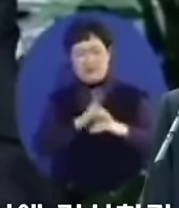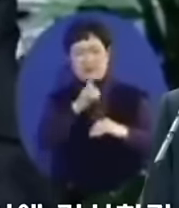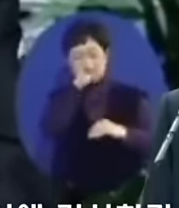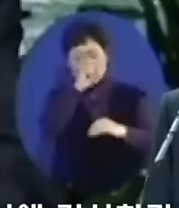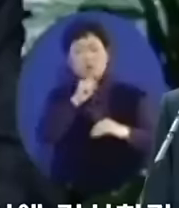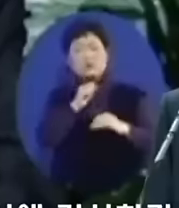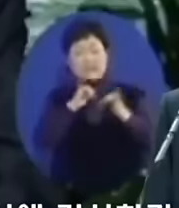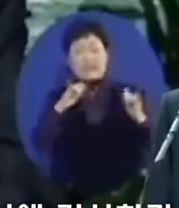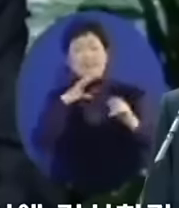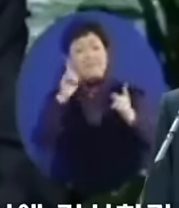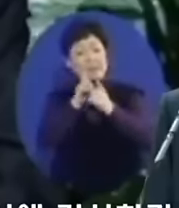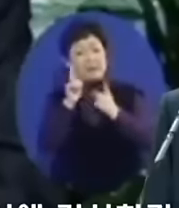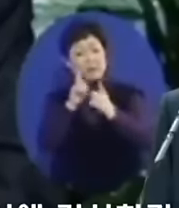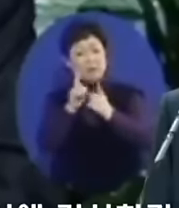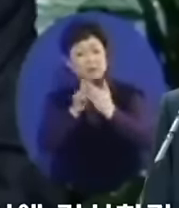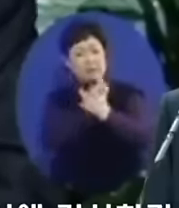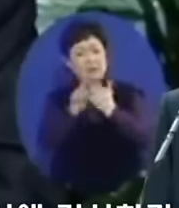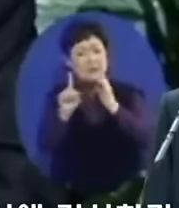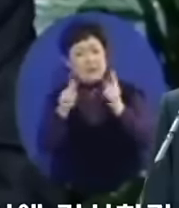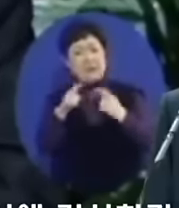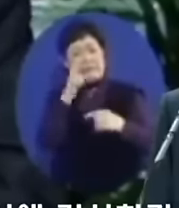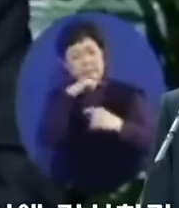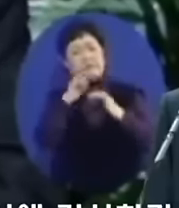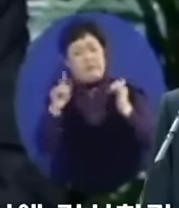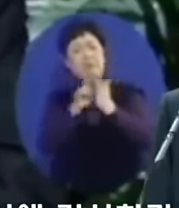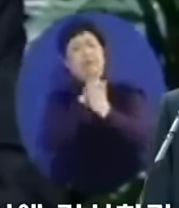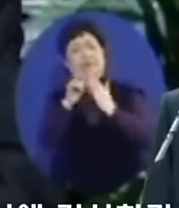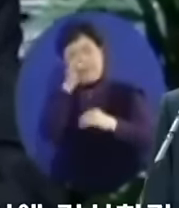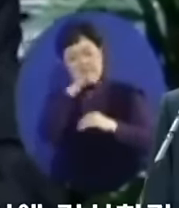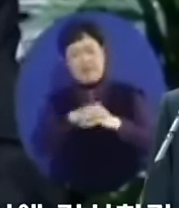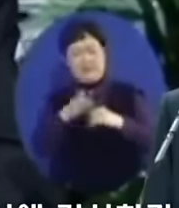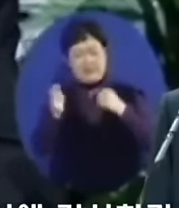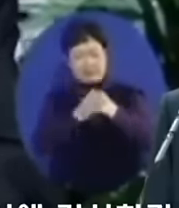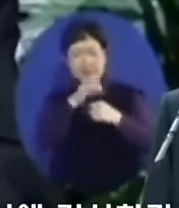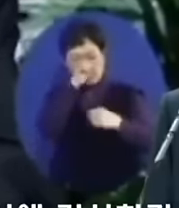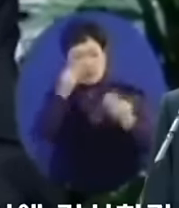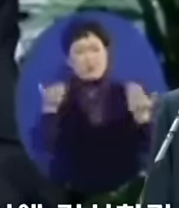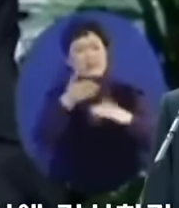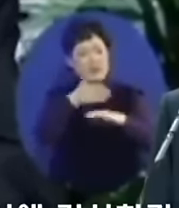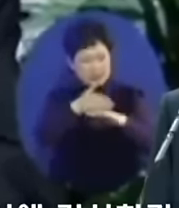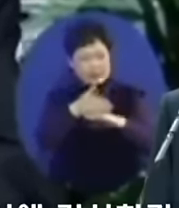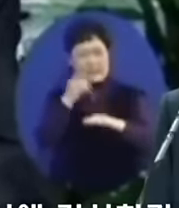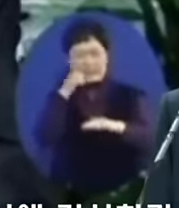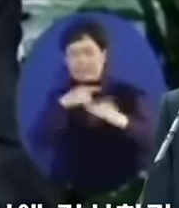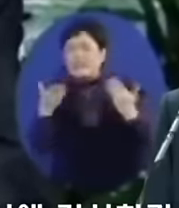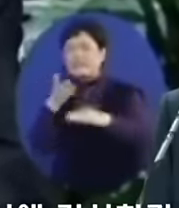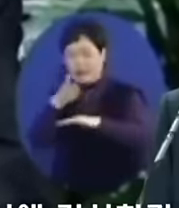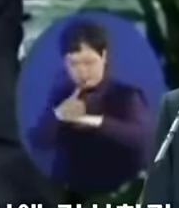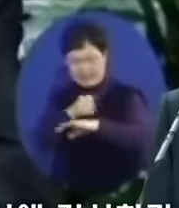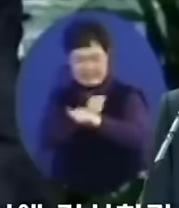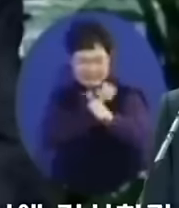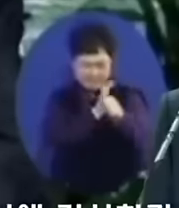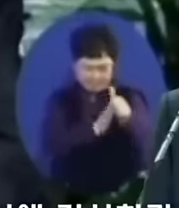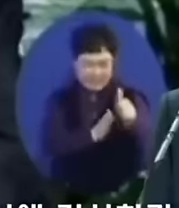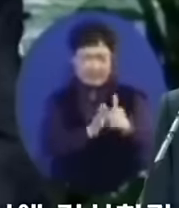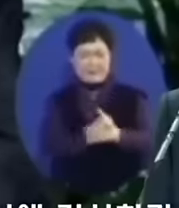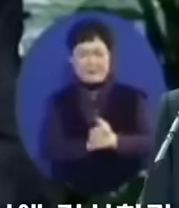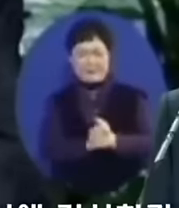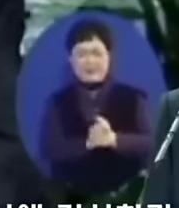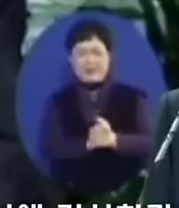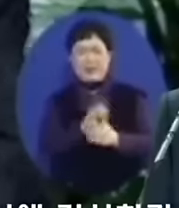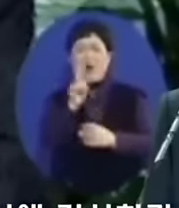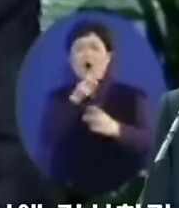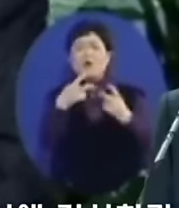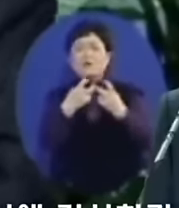삽니까? 나쁜 사람하고도 만나야지요. 그렇기 때문에 좋은 일에도 감사하고 나쁜 일에도 감사해야 되는 것입니다.